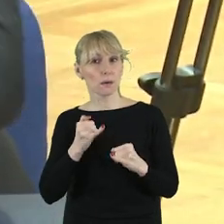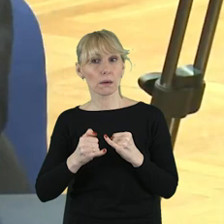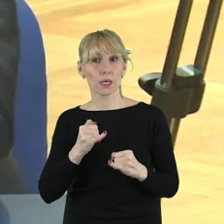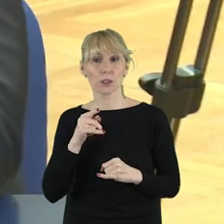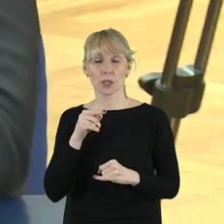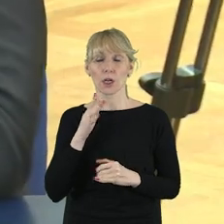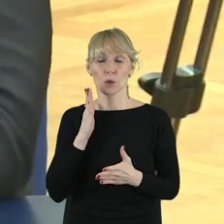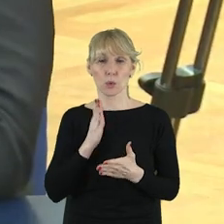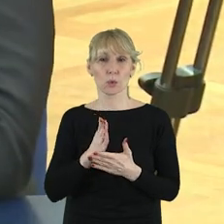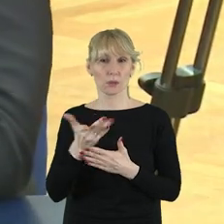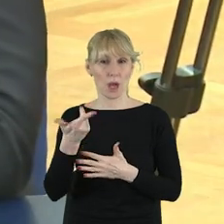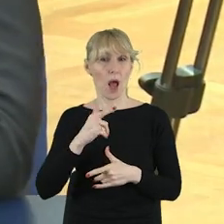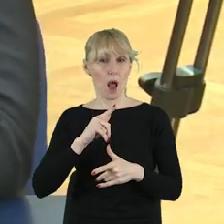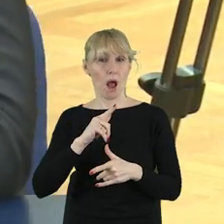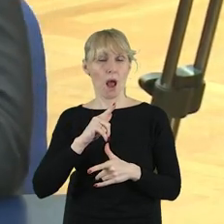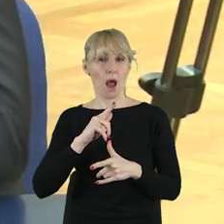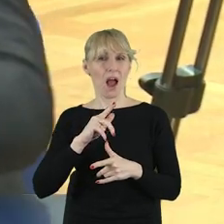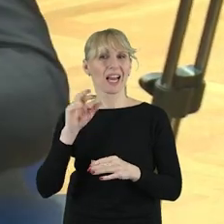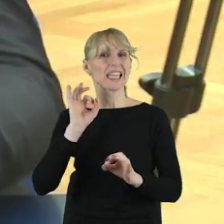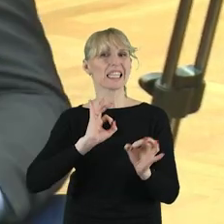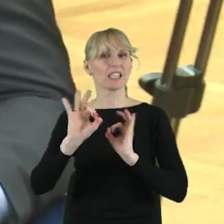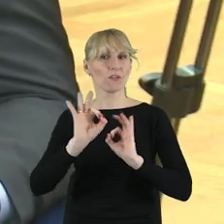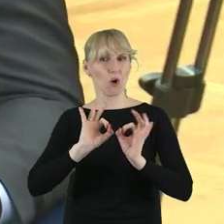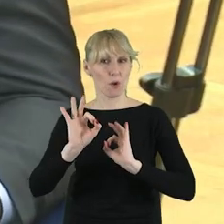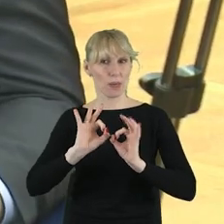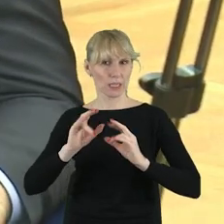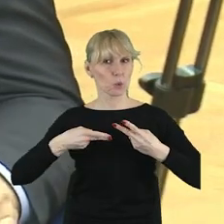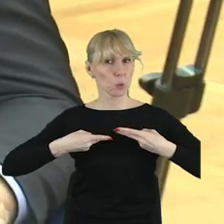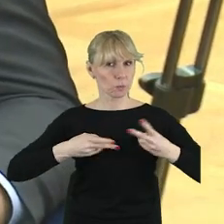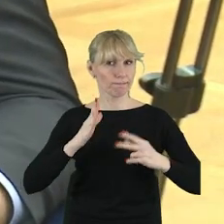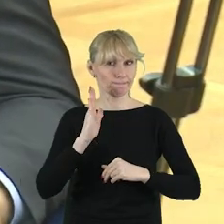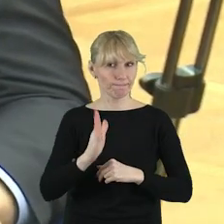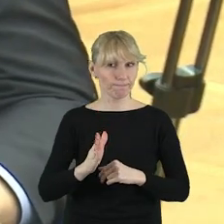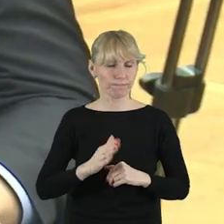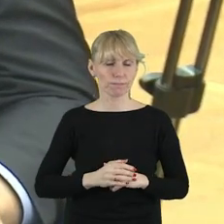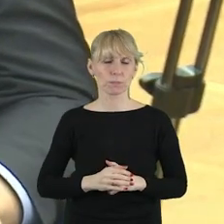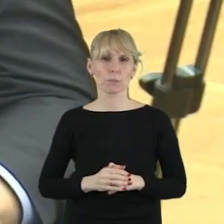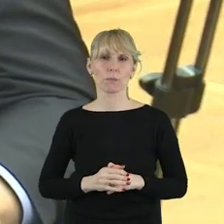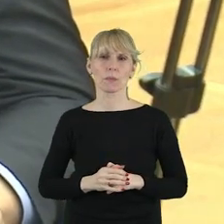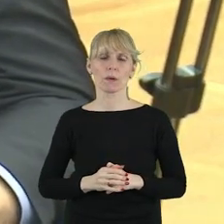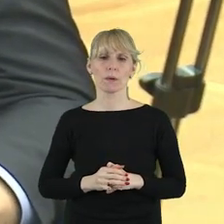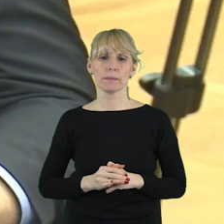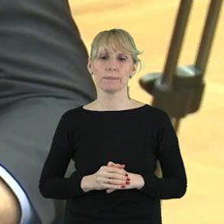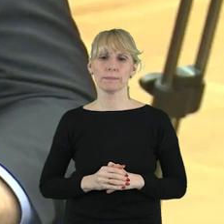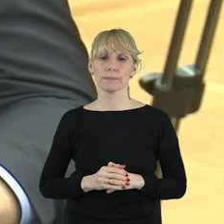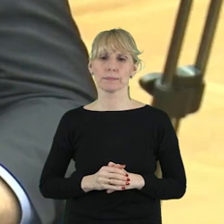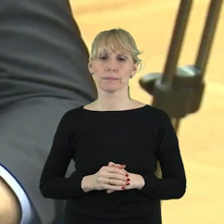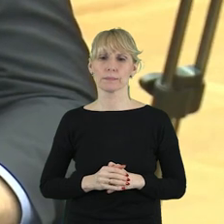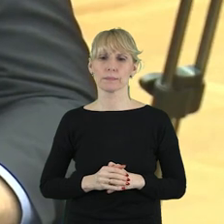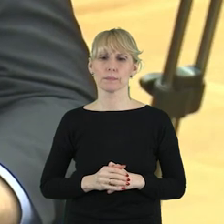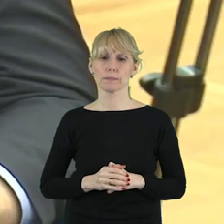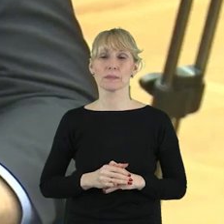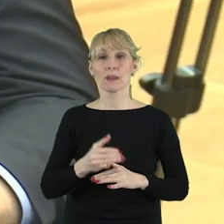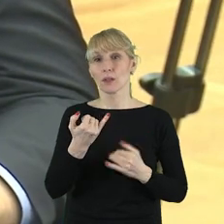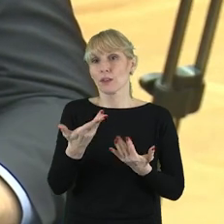tak późno, to wtedy dowcipy o braku zrozumienia i